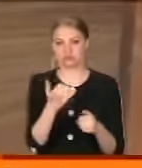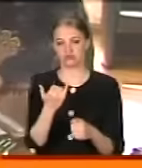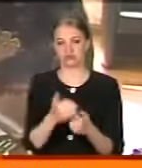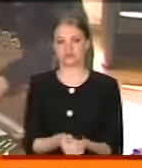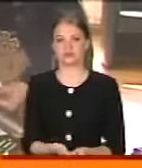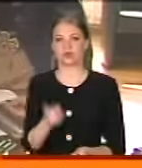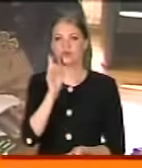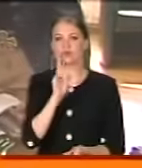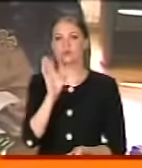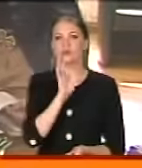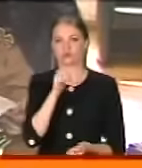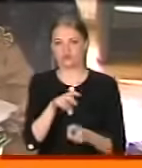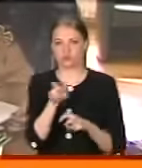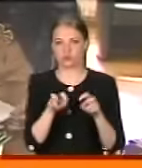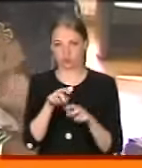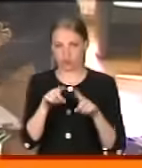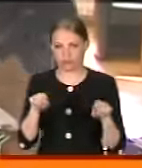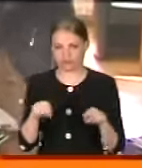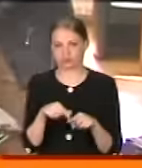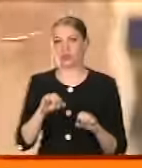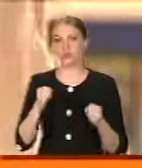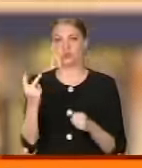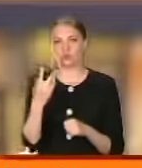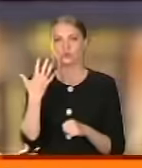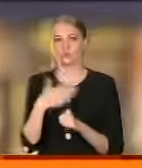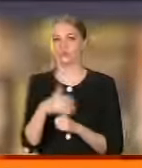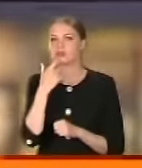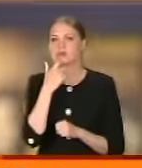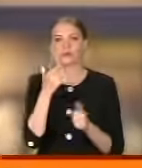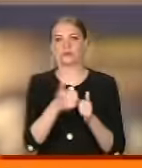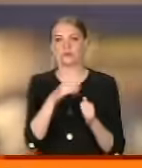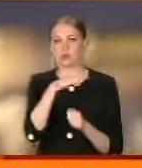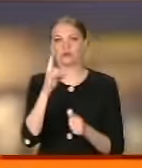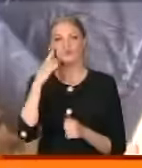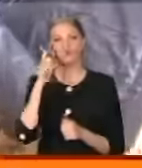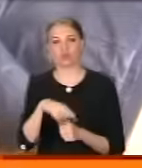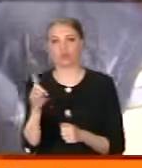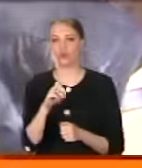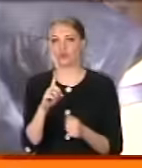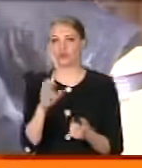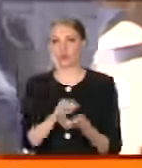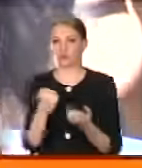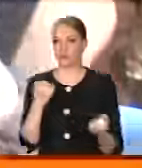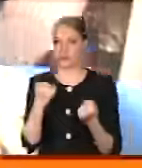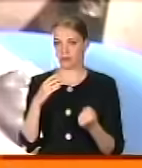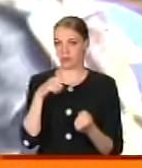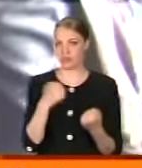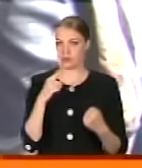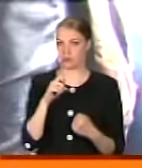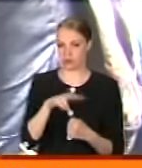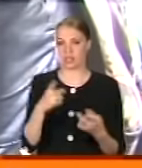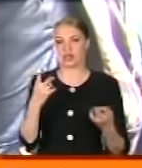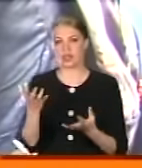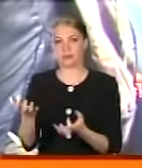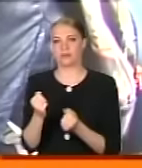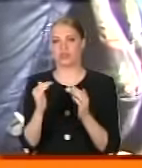ла Гана серв шука формуляр подружки вже кружляють бля полиць бо знають А по займатися в бте СПО